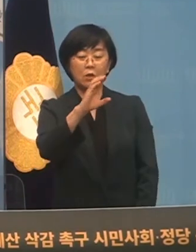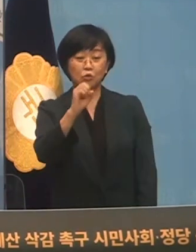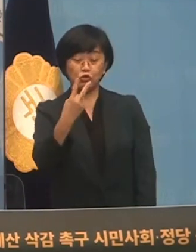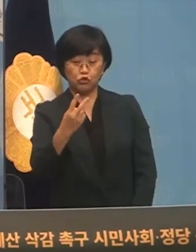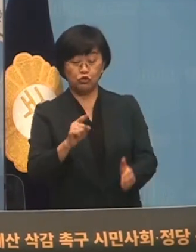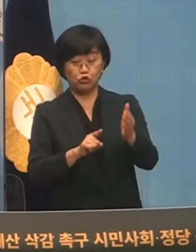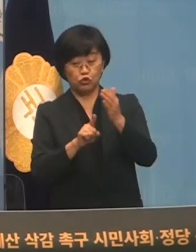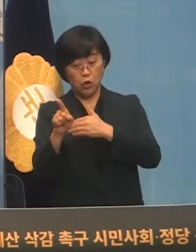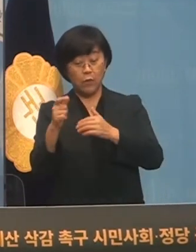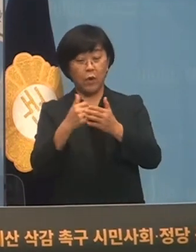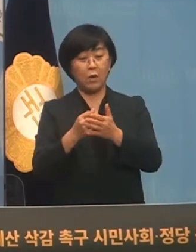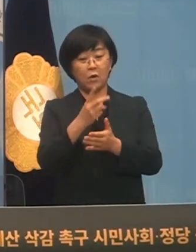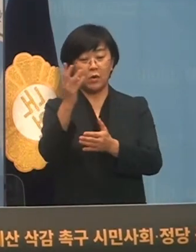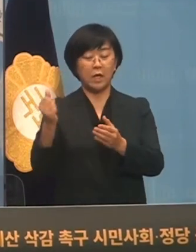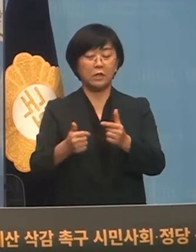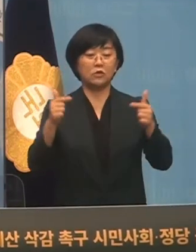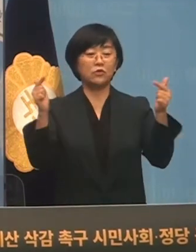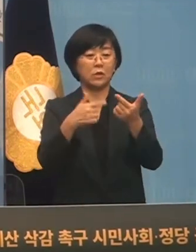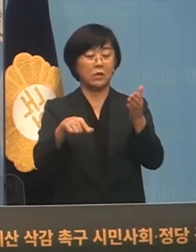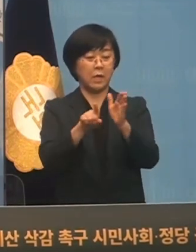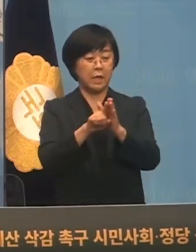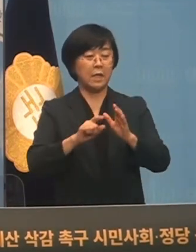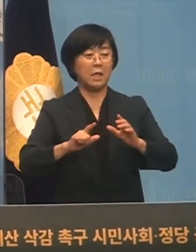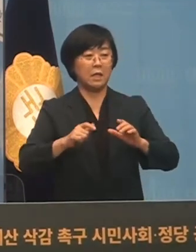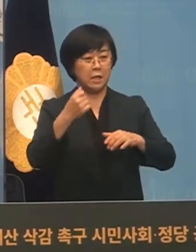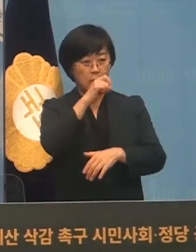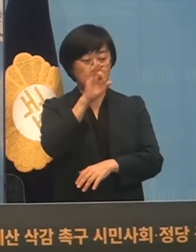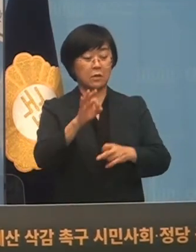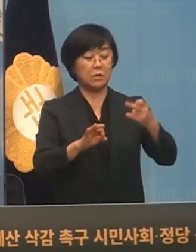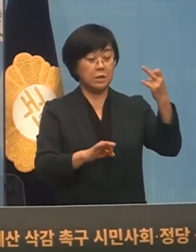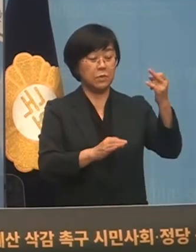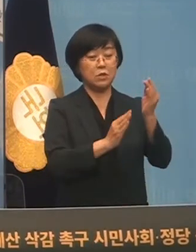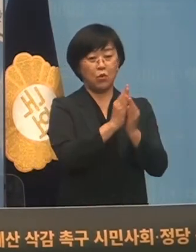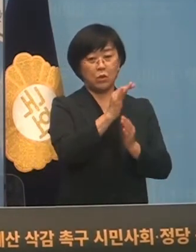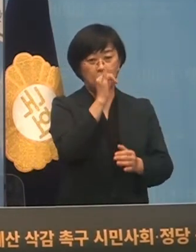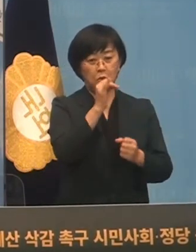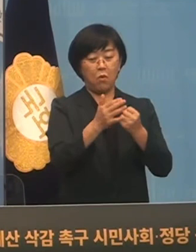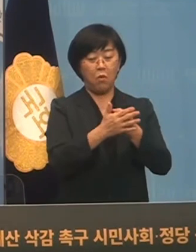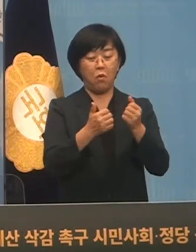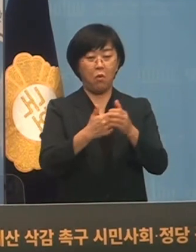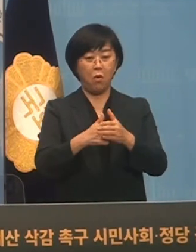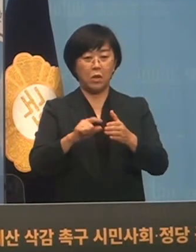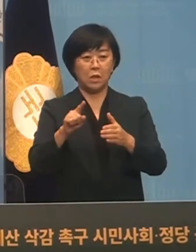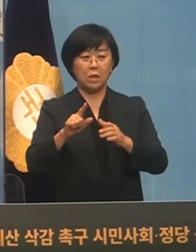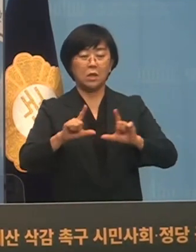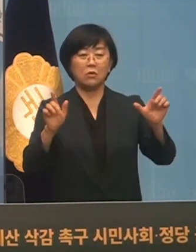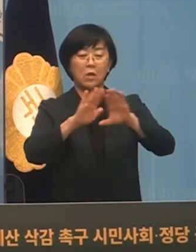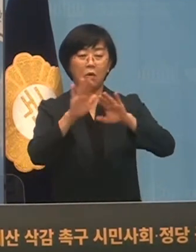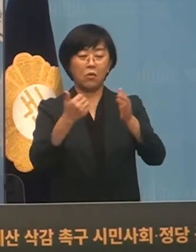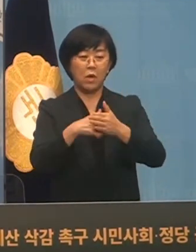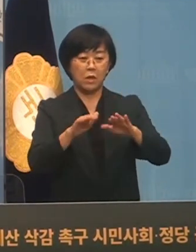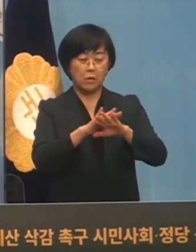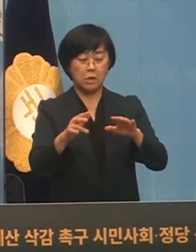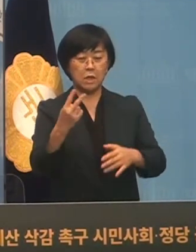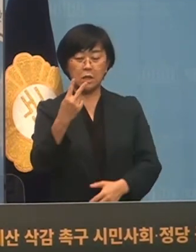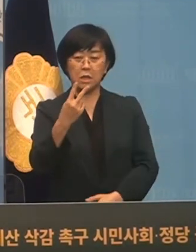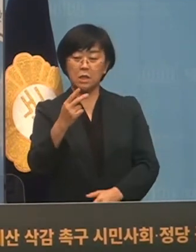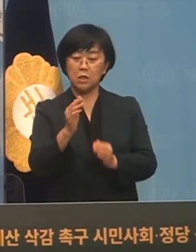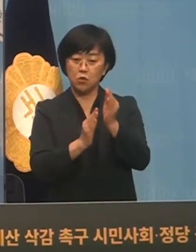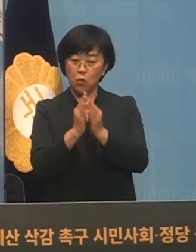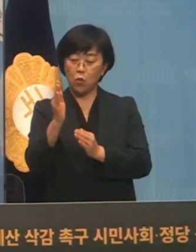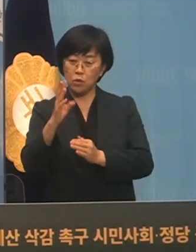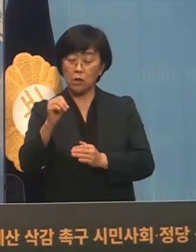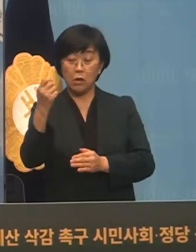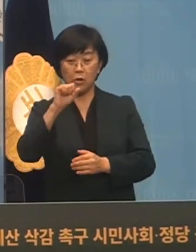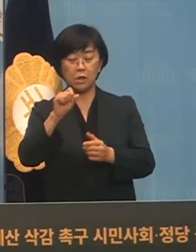온실가스 감축화 기후위기 대응 등을 위한 예산으로 약 12조 원을 책정하고 기후대응기금으로 약 2조 5천억 원을 신설하겠다고